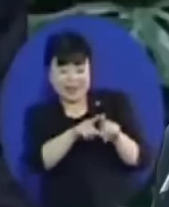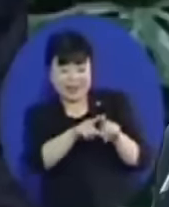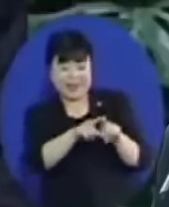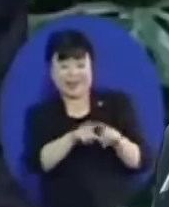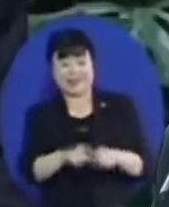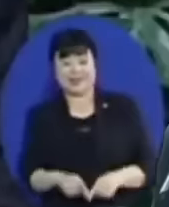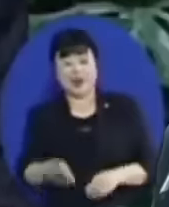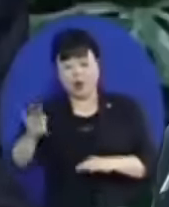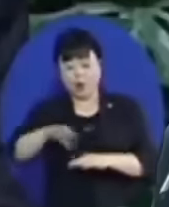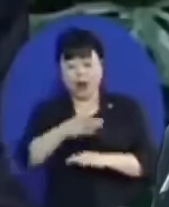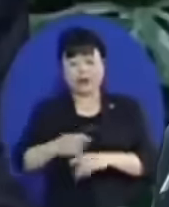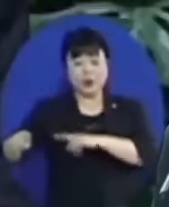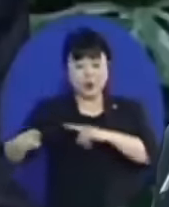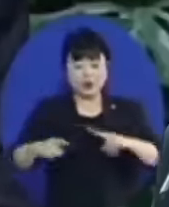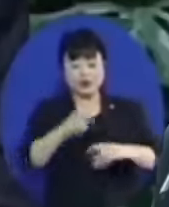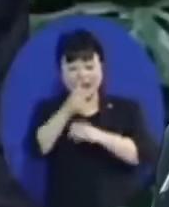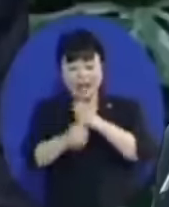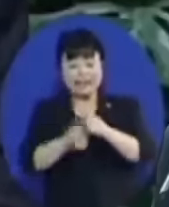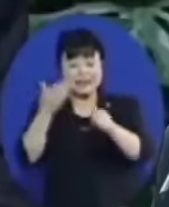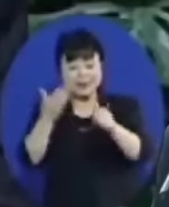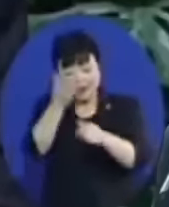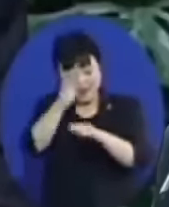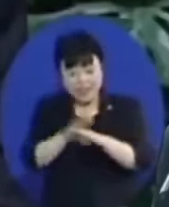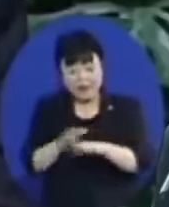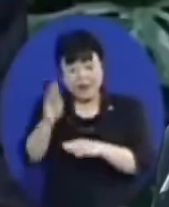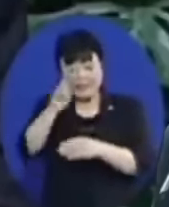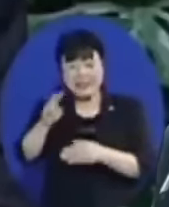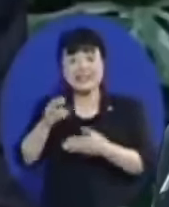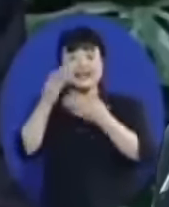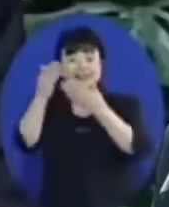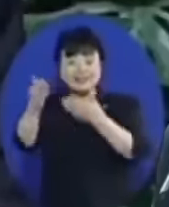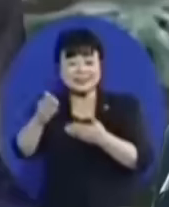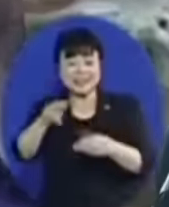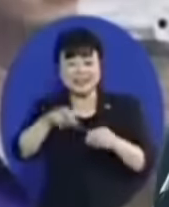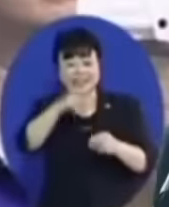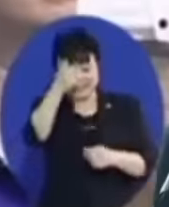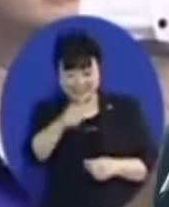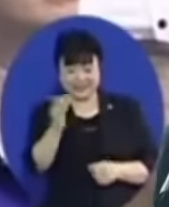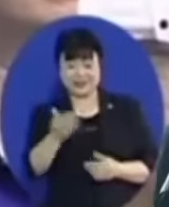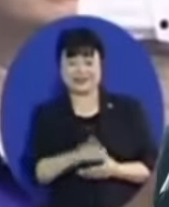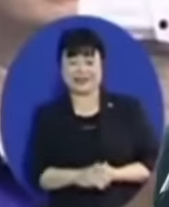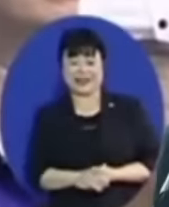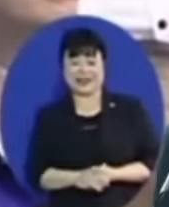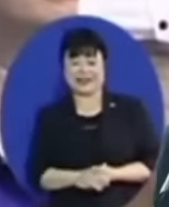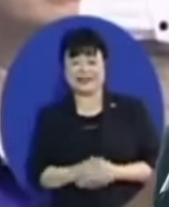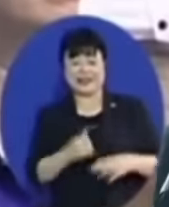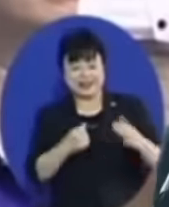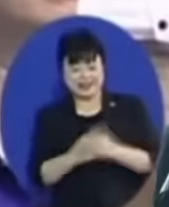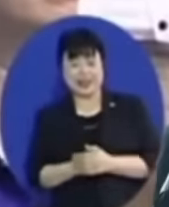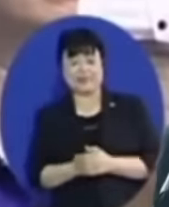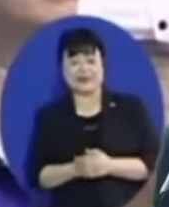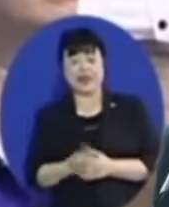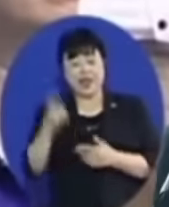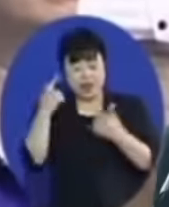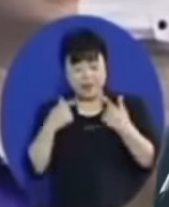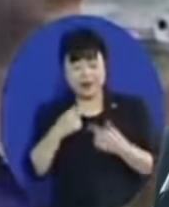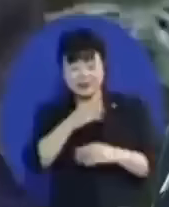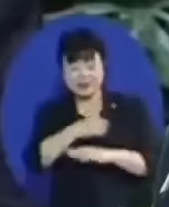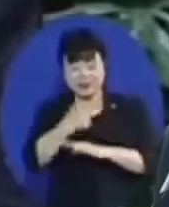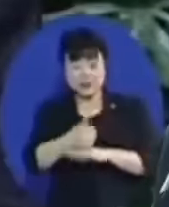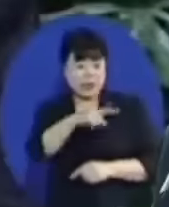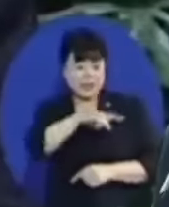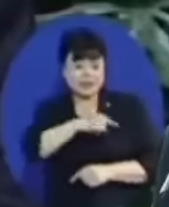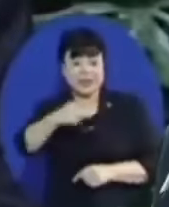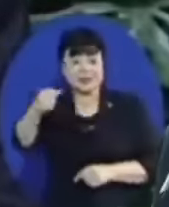우리가 왕노릇하고 하나님께 예배와 찬송을 드리는 제사장이 된 것입니다. 그러면 우리는 매일같이 그리스도의